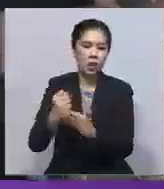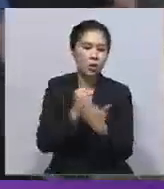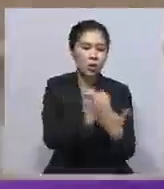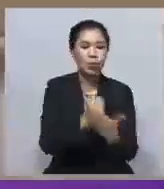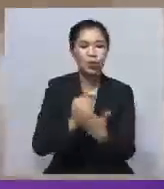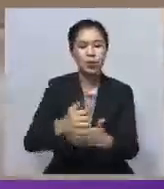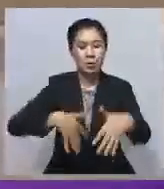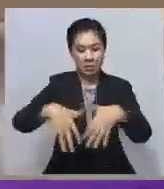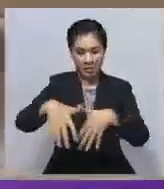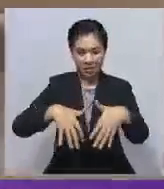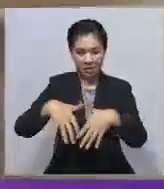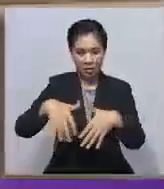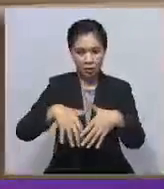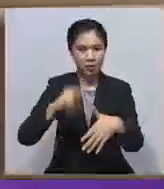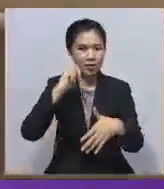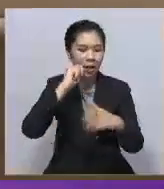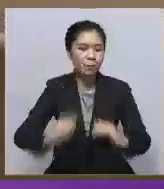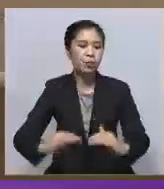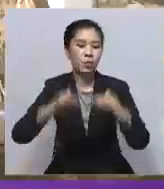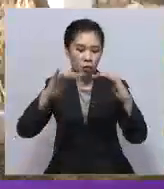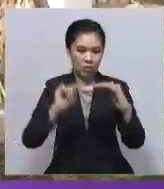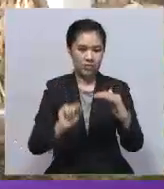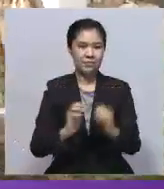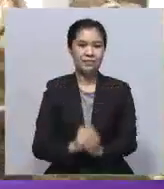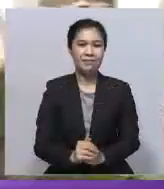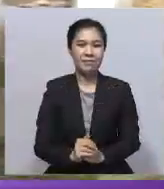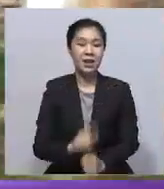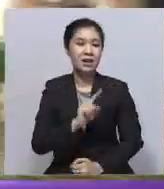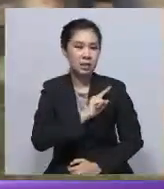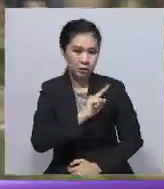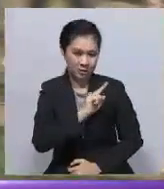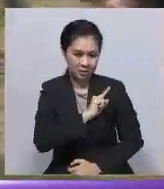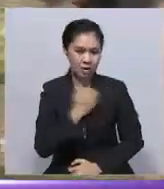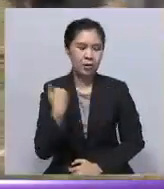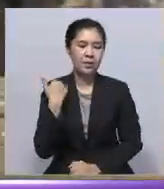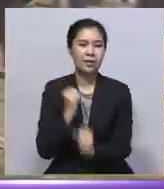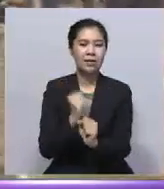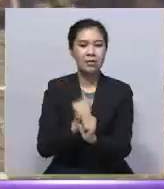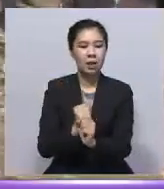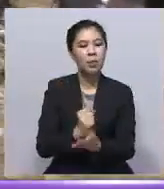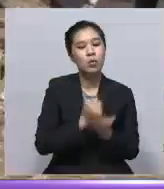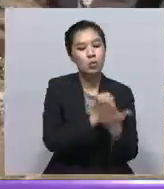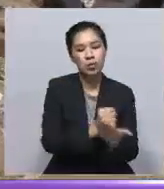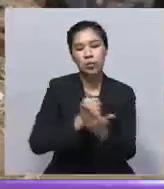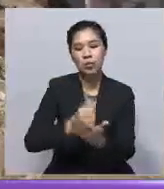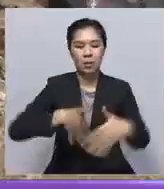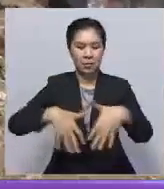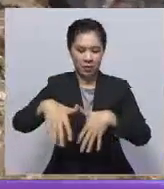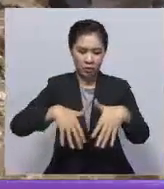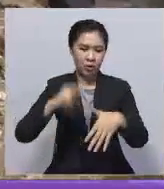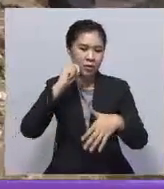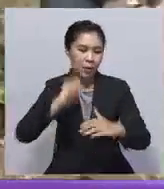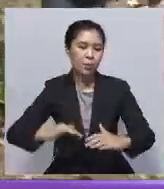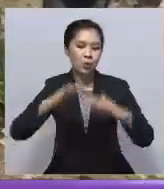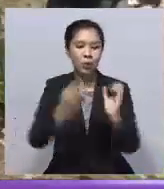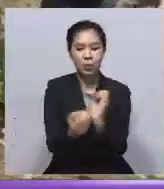ลือประชาชนในพื้นที่ประสบภัยน้ำท่วมซึ่งเจ้าหน้าที่กรมอุทยานแห่งชาติได้ดำเนินการช่วยเหลือประชาชนที่ประสบภัยน้ำท่วมจำ